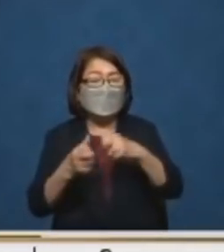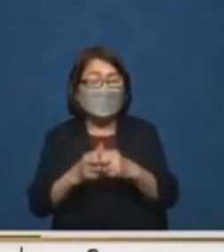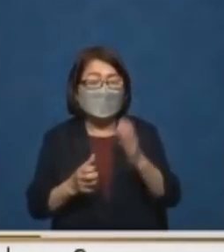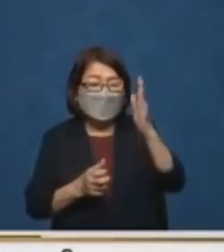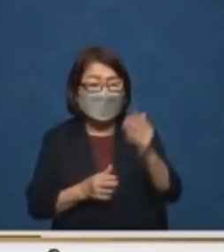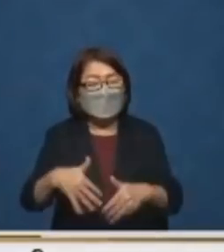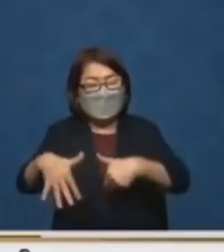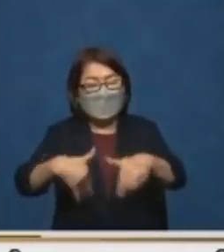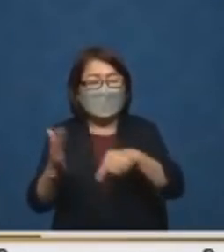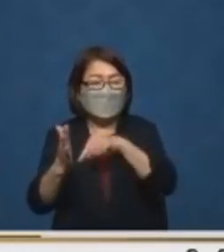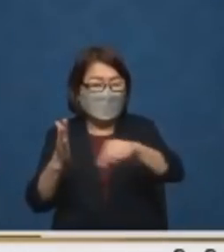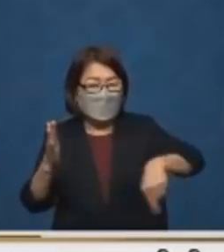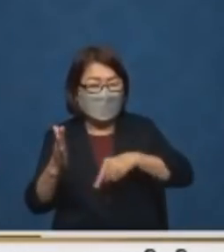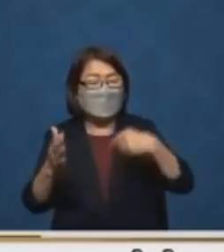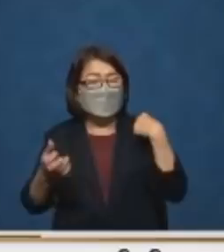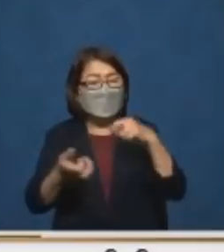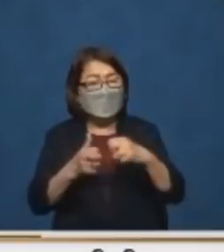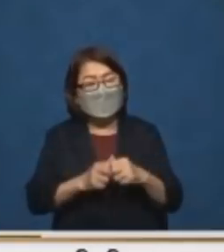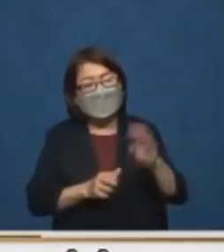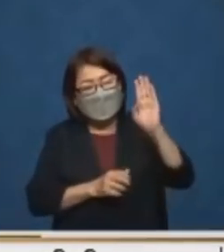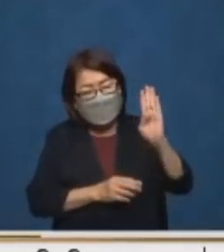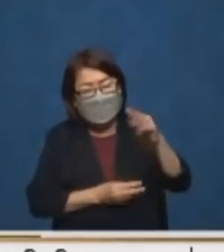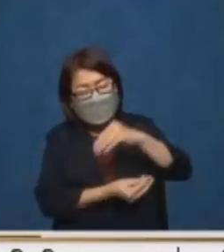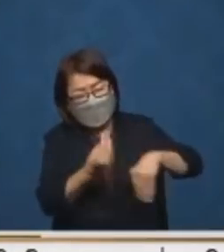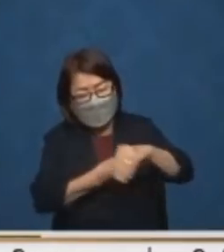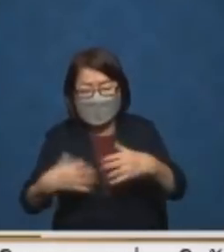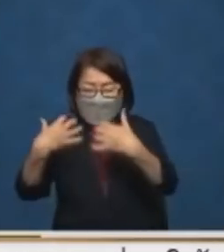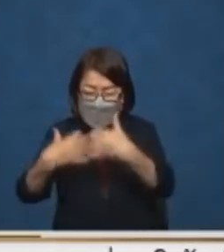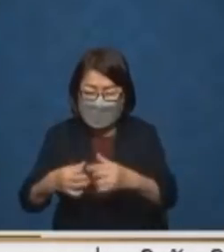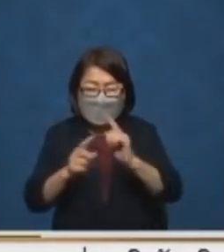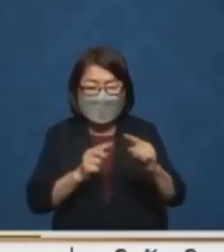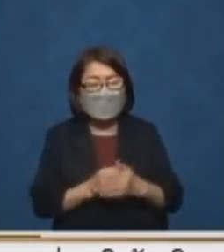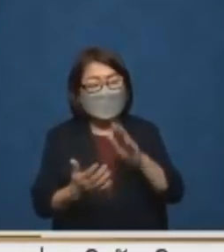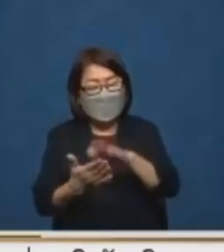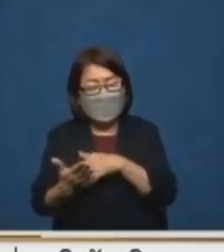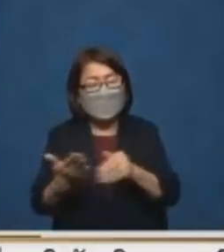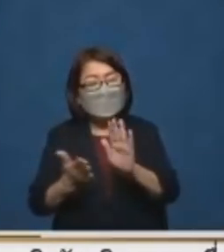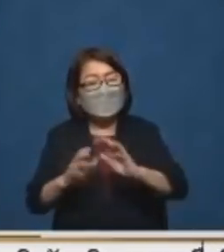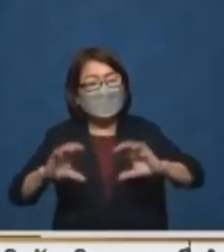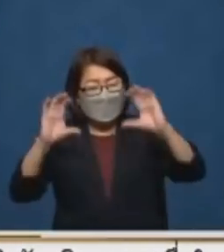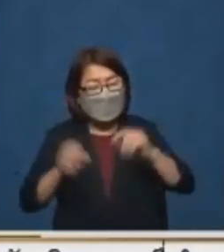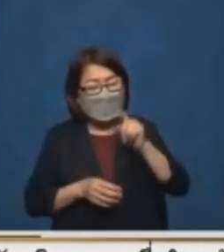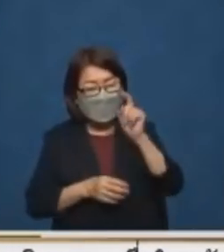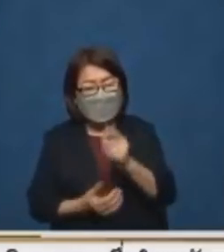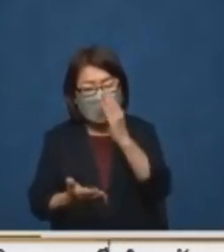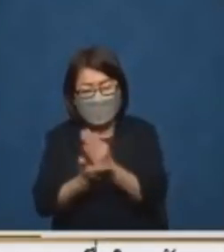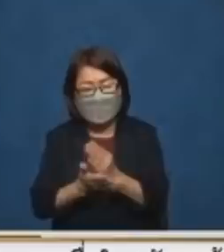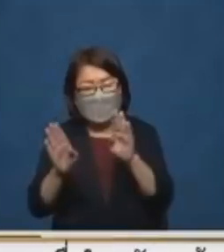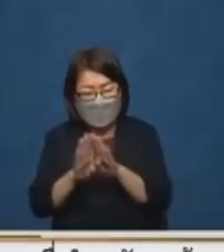บพี่น้องประชาชน ภาคธรกิจ มาตรการของรัด การลอกดาว การปิดกิจการ